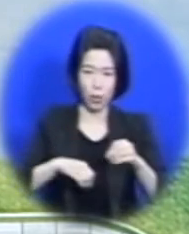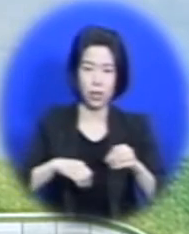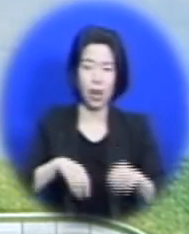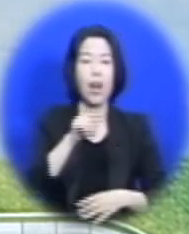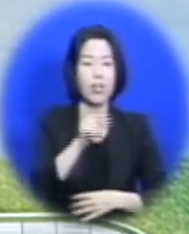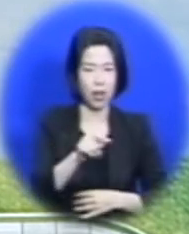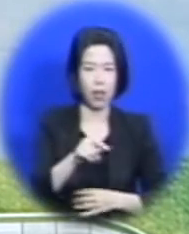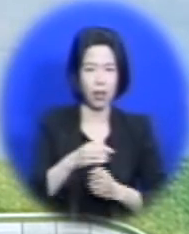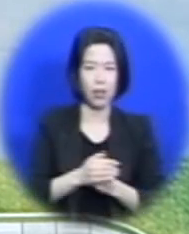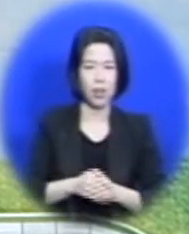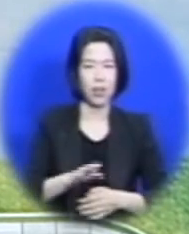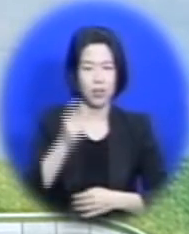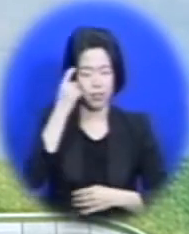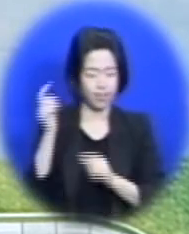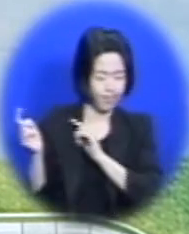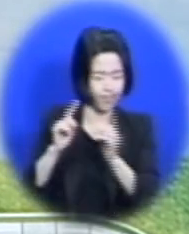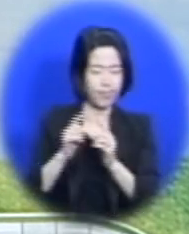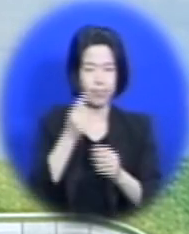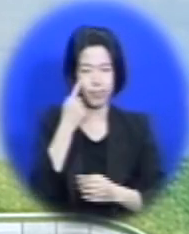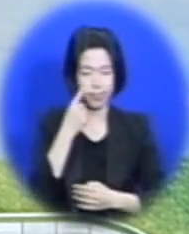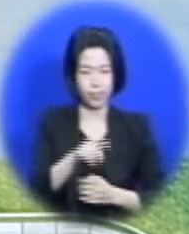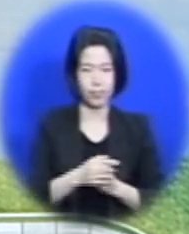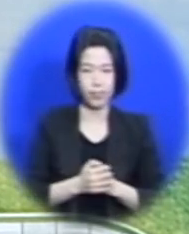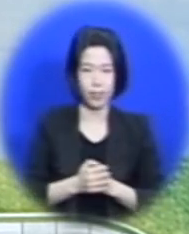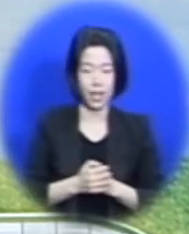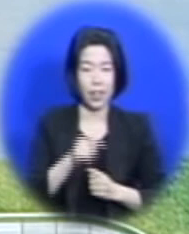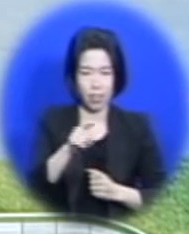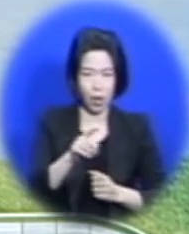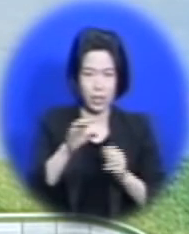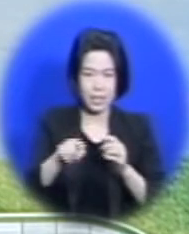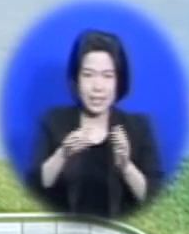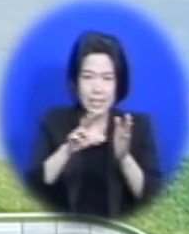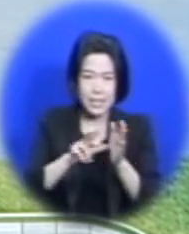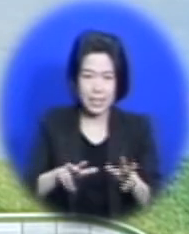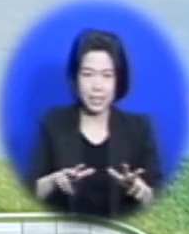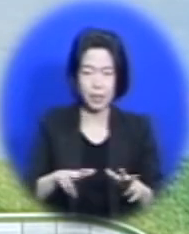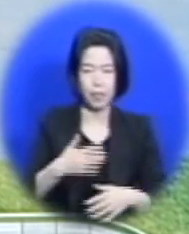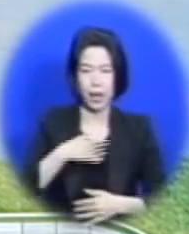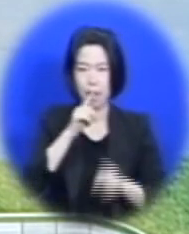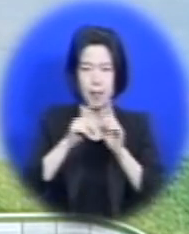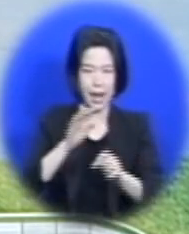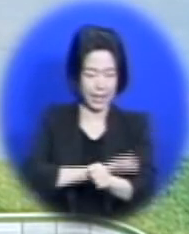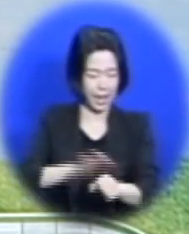너 정신 똑바로 차려야 된다. 너 이때 내 말을 정말 잘 들어야